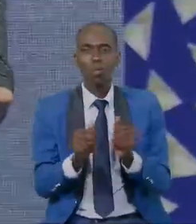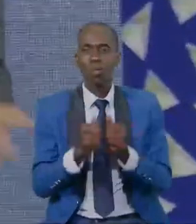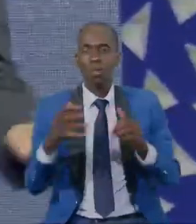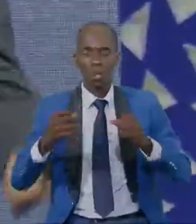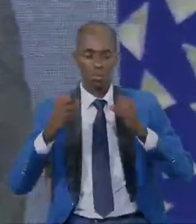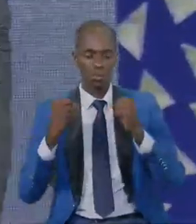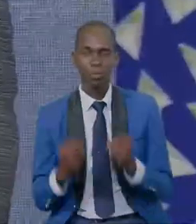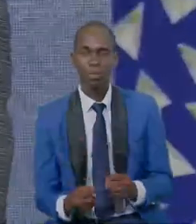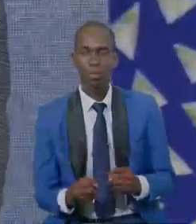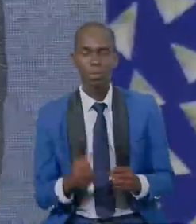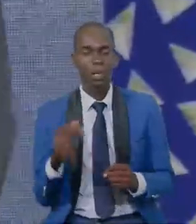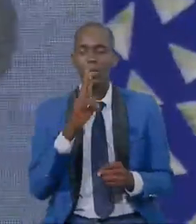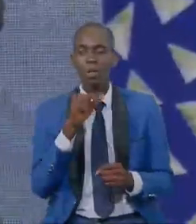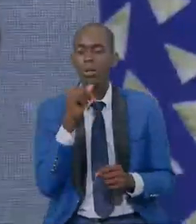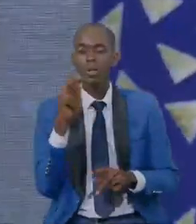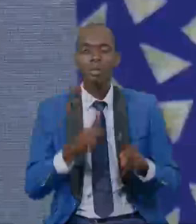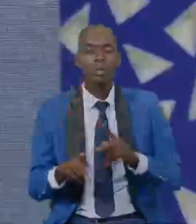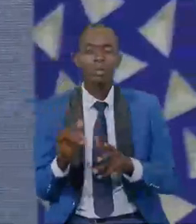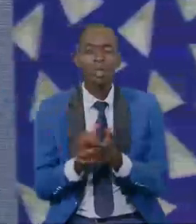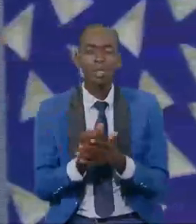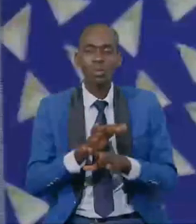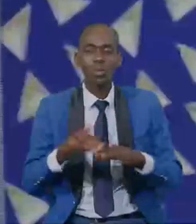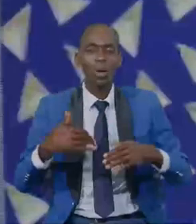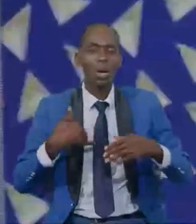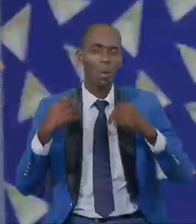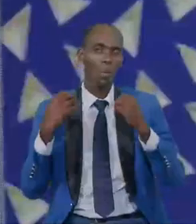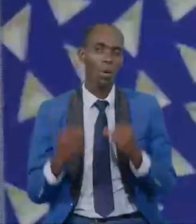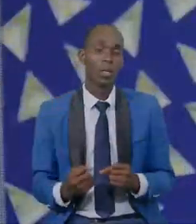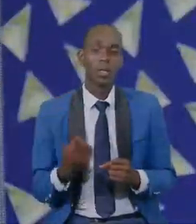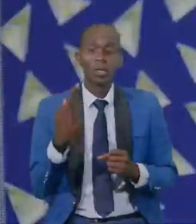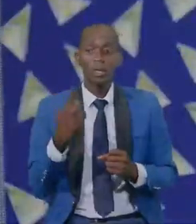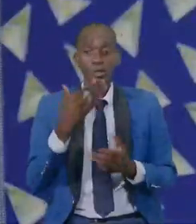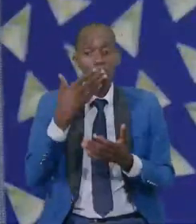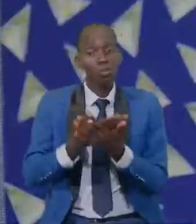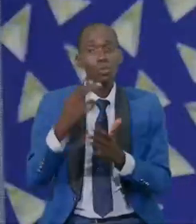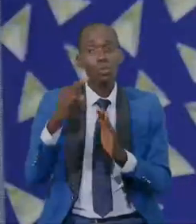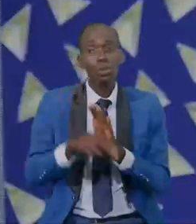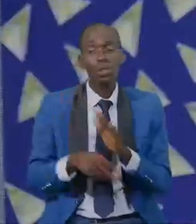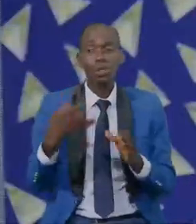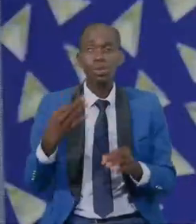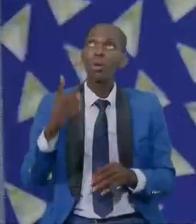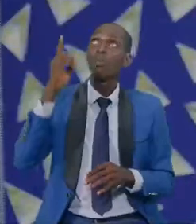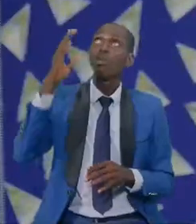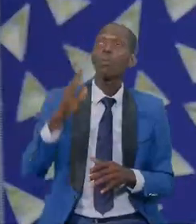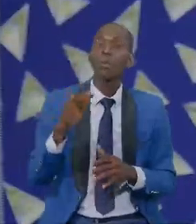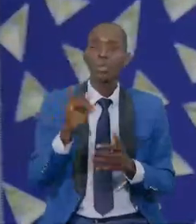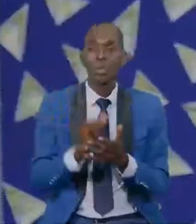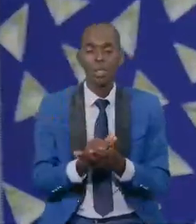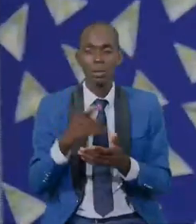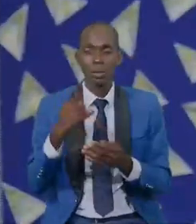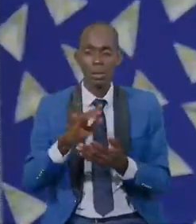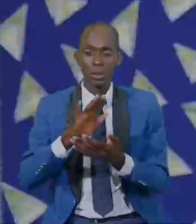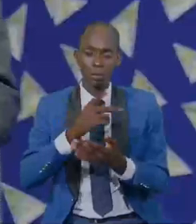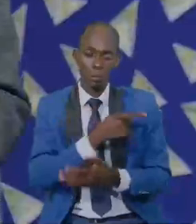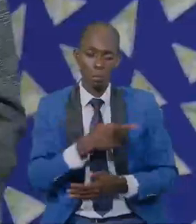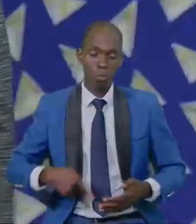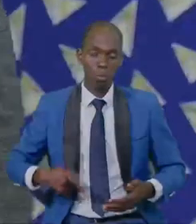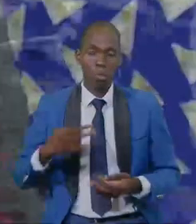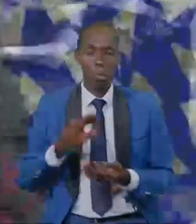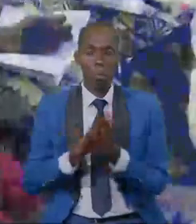épines dorsales. Ils n'étaient pas des gens impuissants. The goodness of God that the Prince of Peace brings